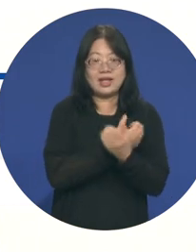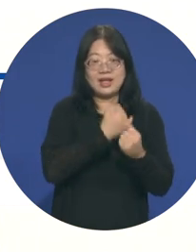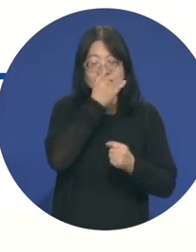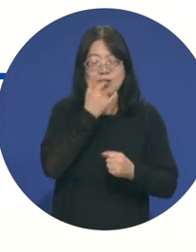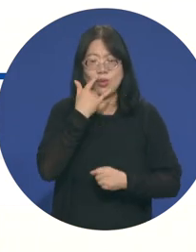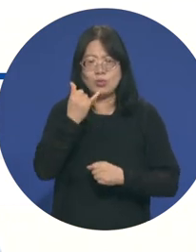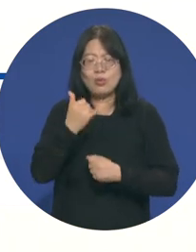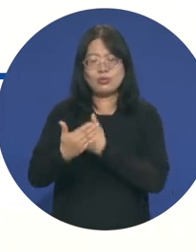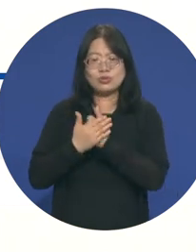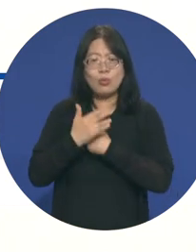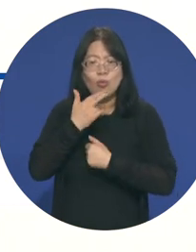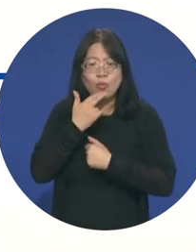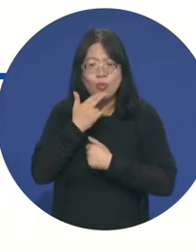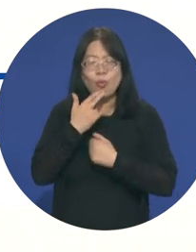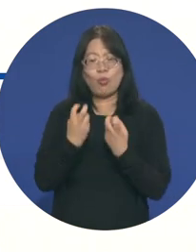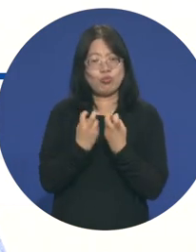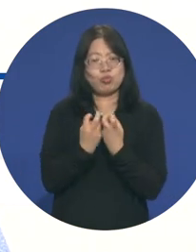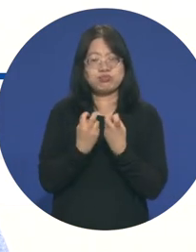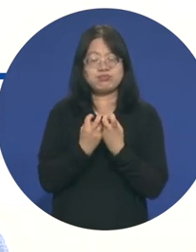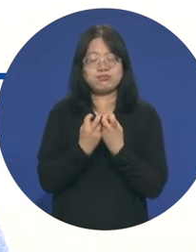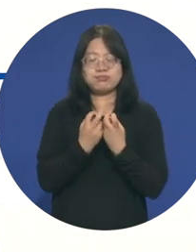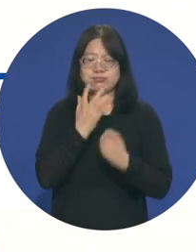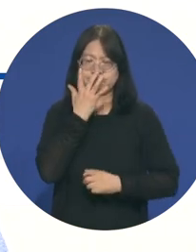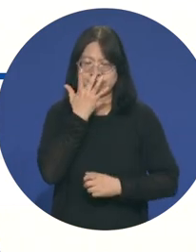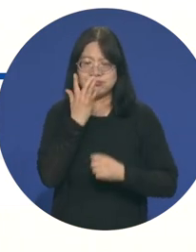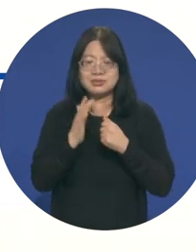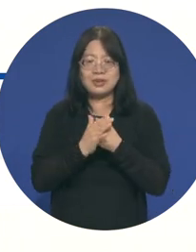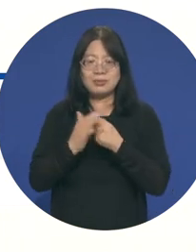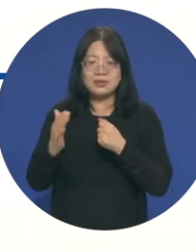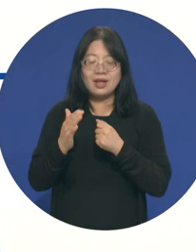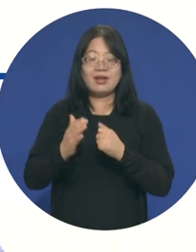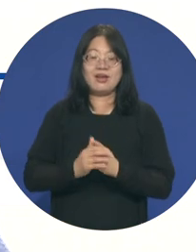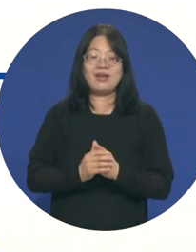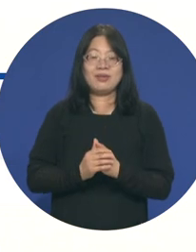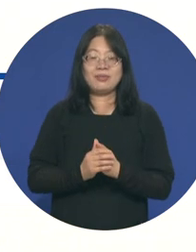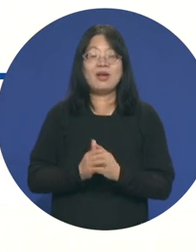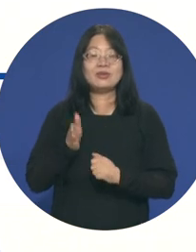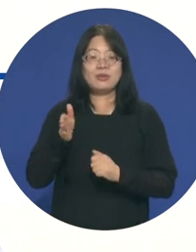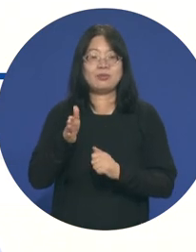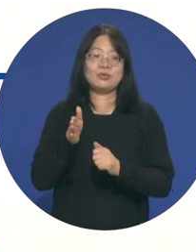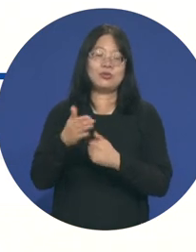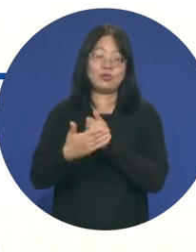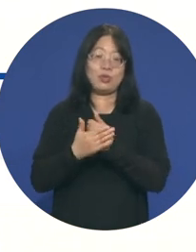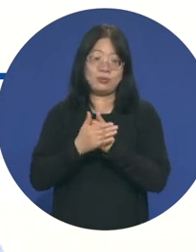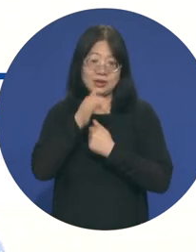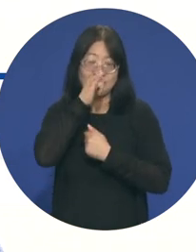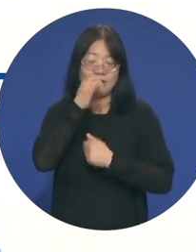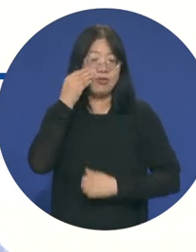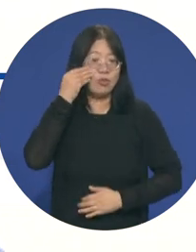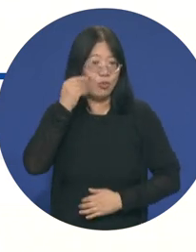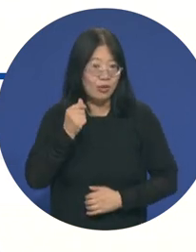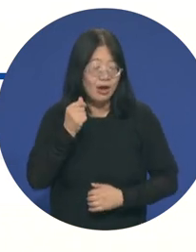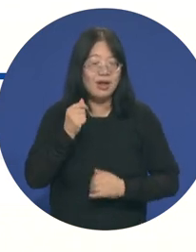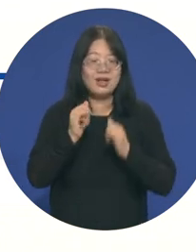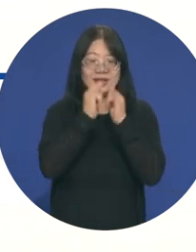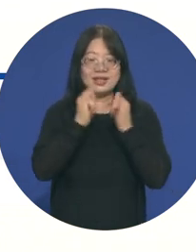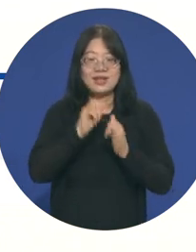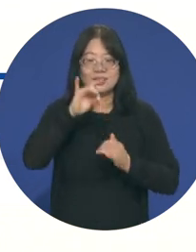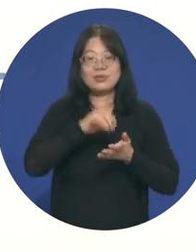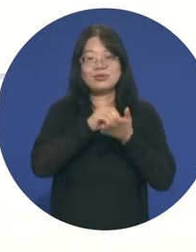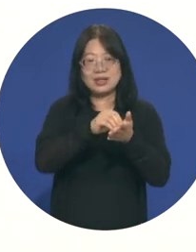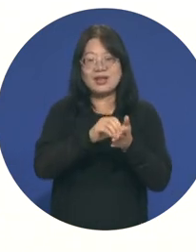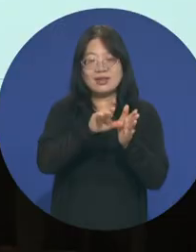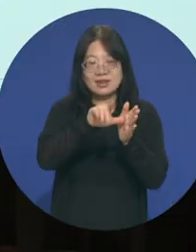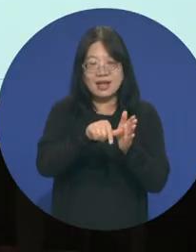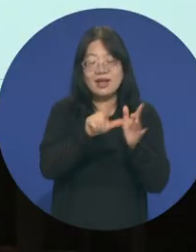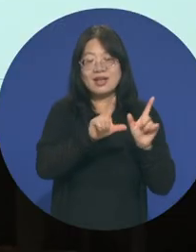어떻게 진행해야 될지 막막하거든요. 그래서 이 부분들에 대한 전문가 도움이 있다면 원활하게 사회 초년 생활을 시작할 수